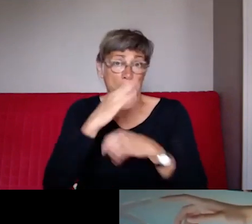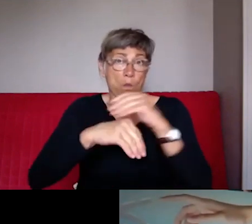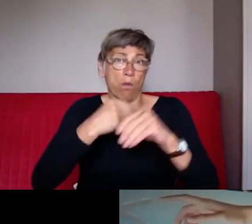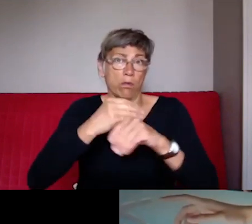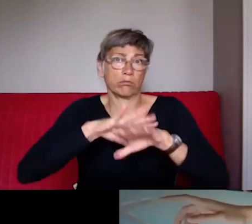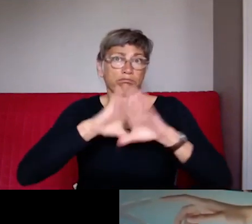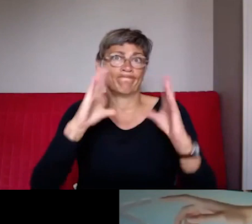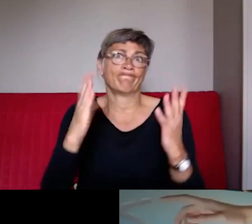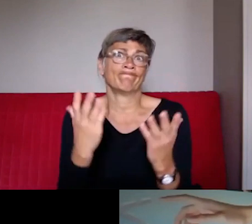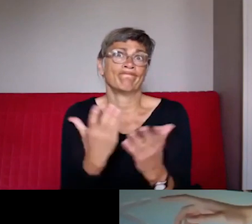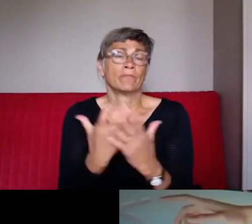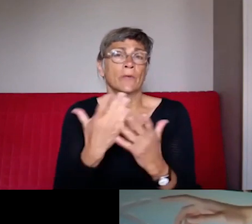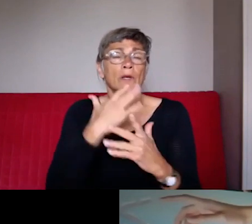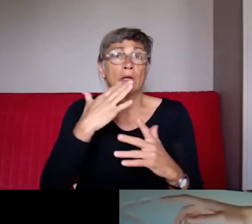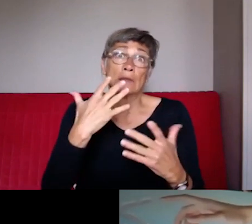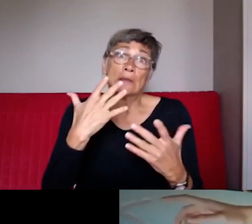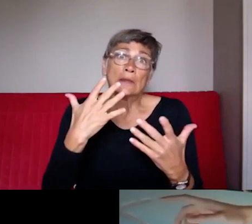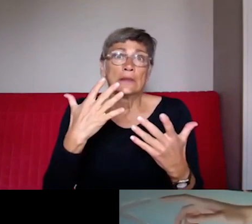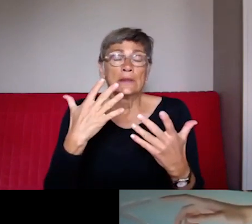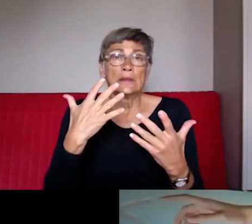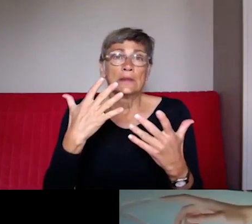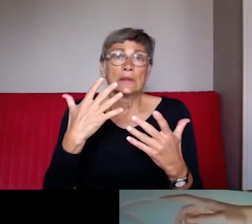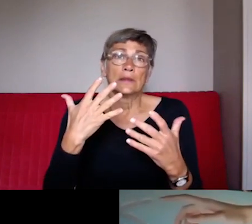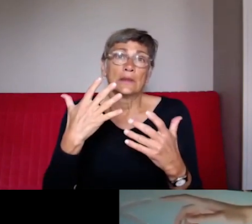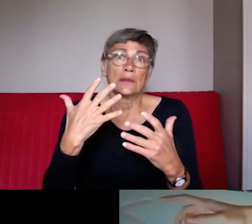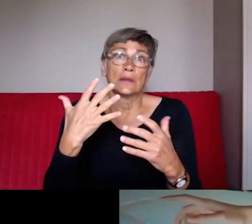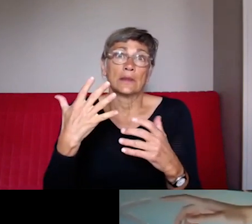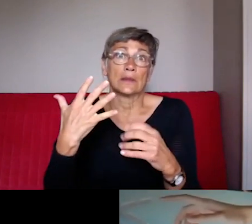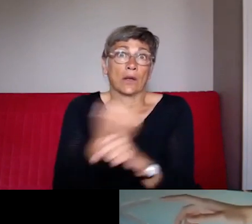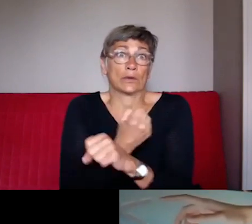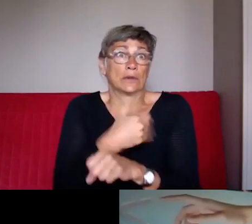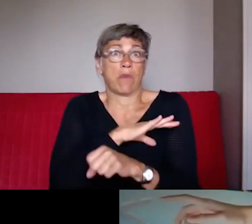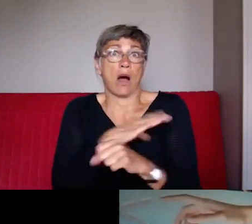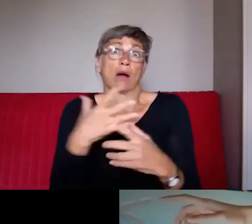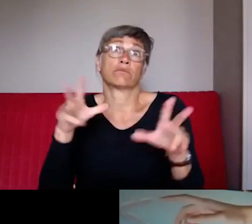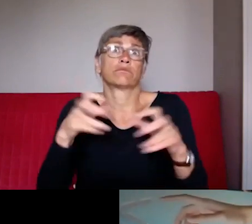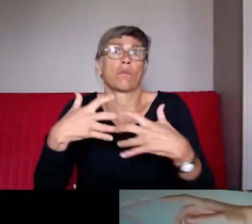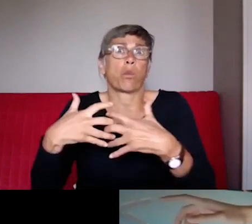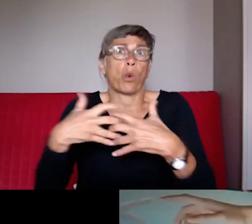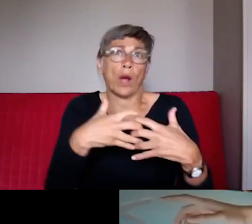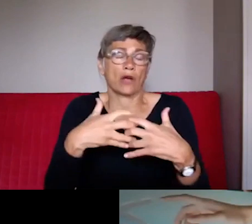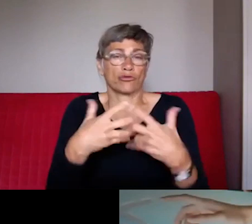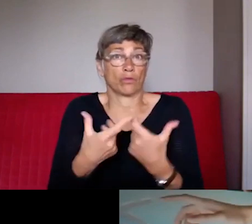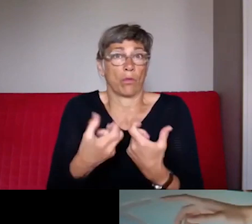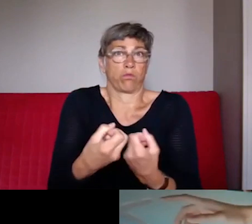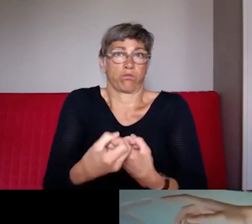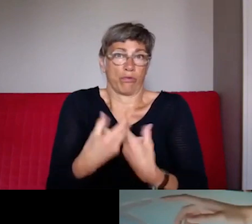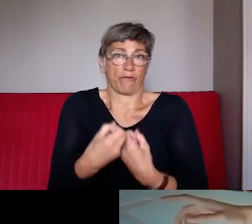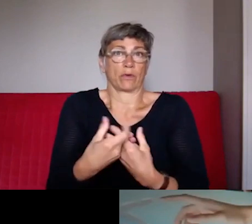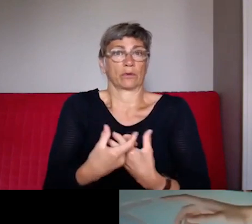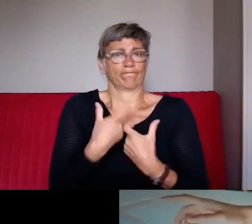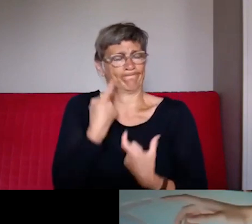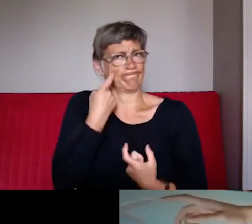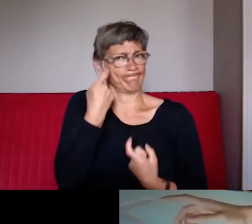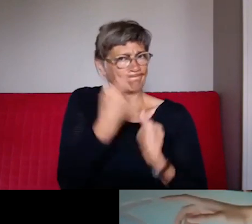grâce à cette, le fait que nous soyons bloqués à nous poser des questions. Alors,